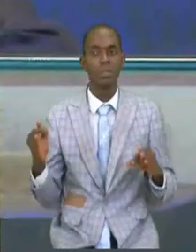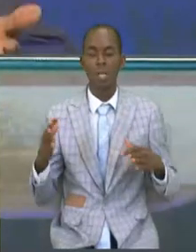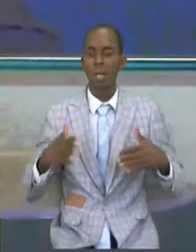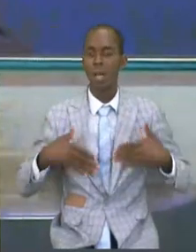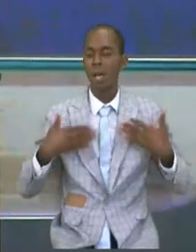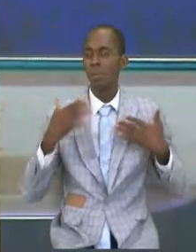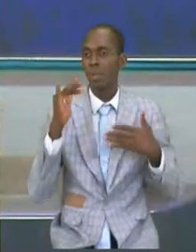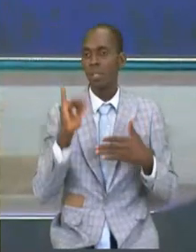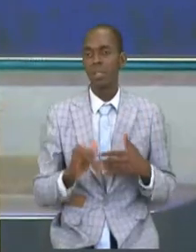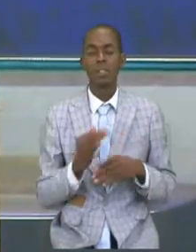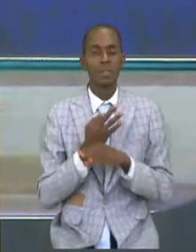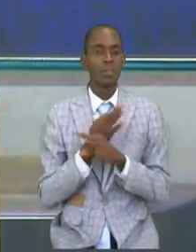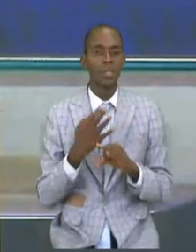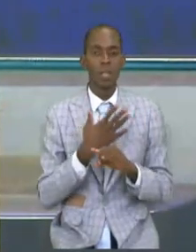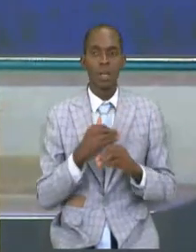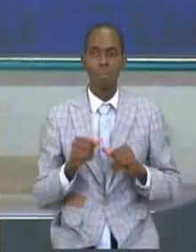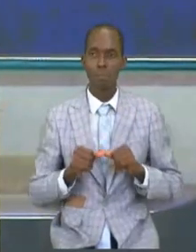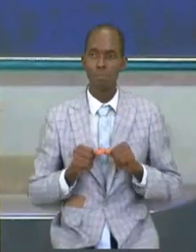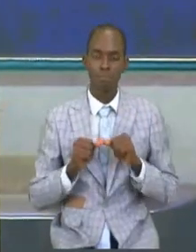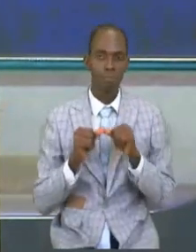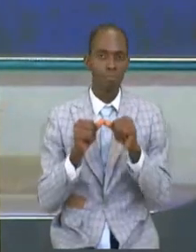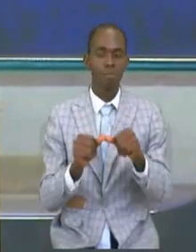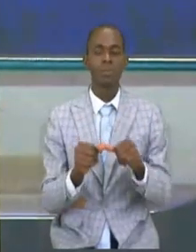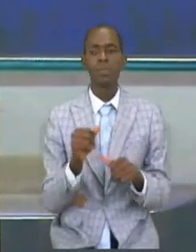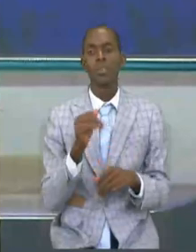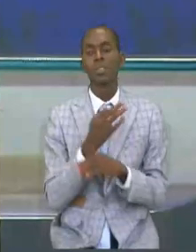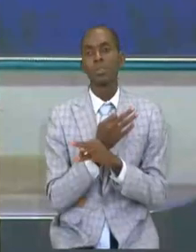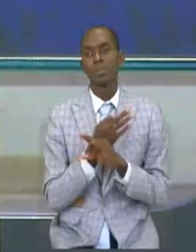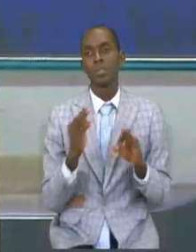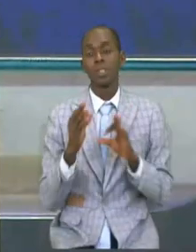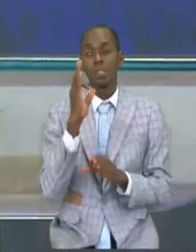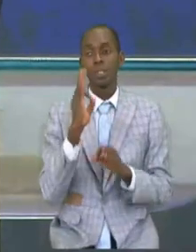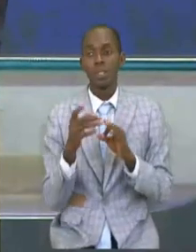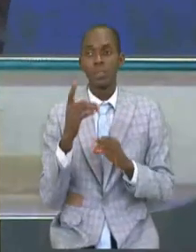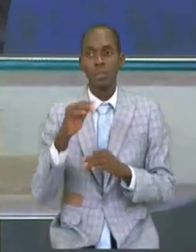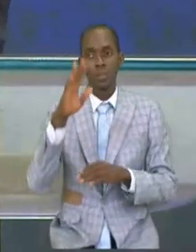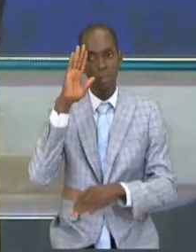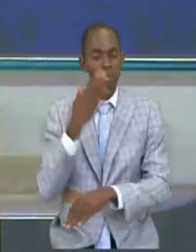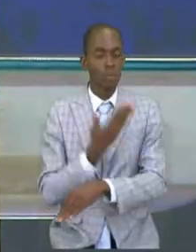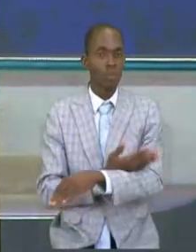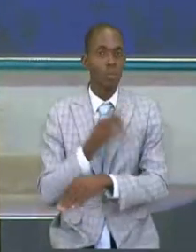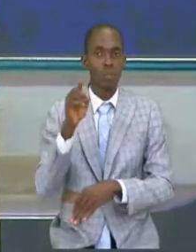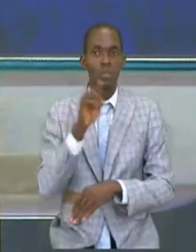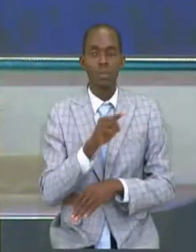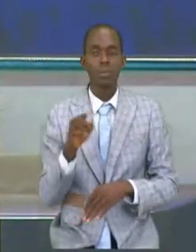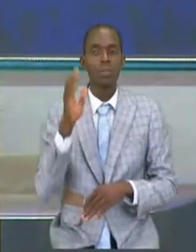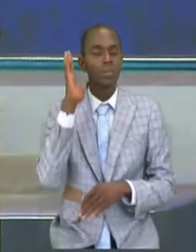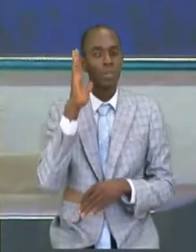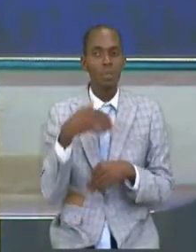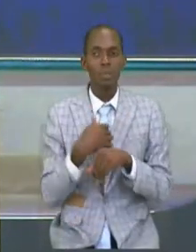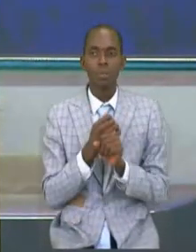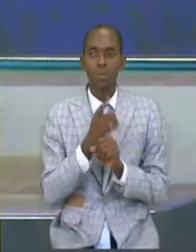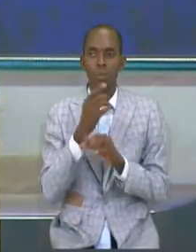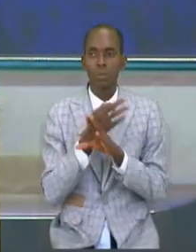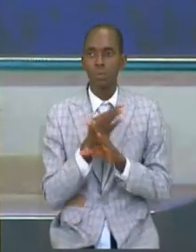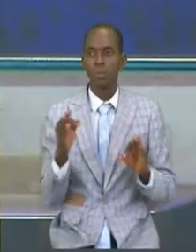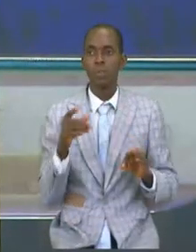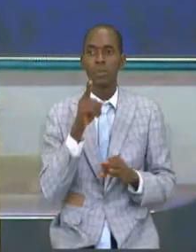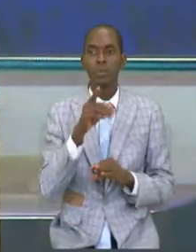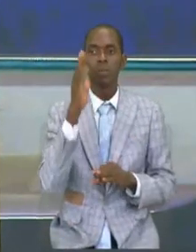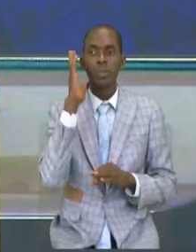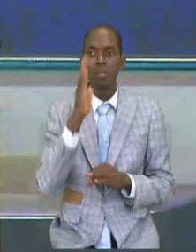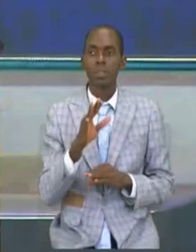absolument, entièrement, permanemment libre. Si donc le Fils vous affranchit,